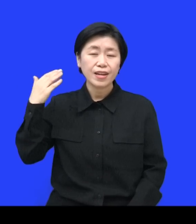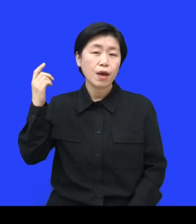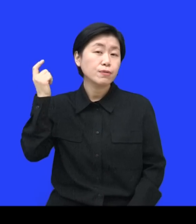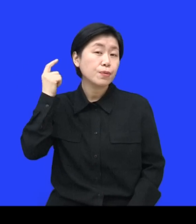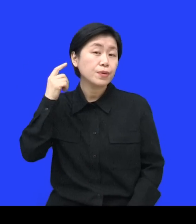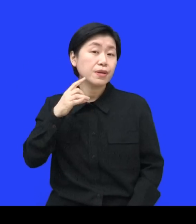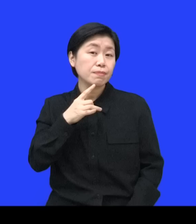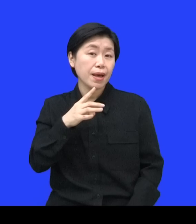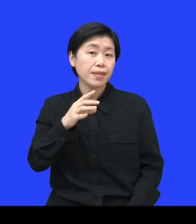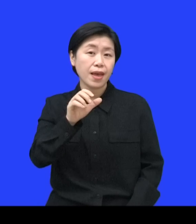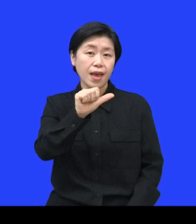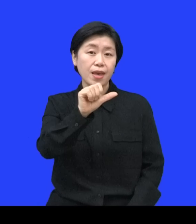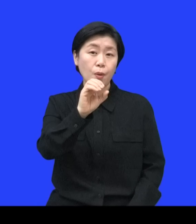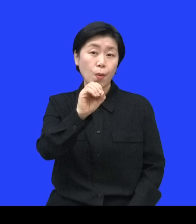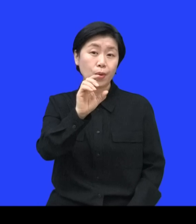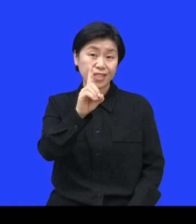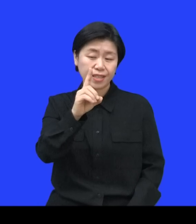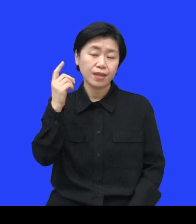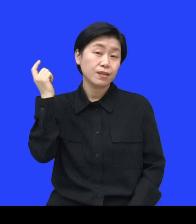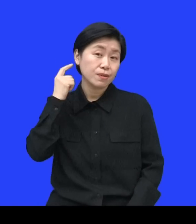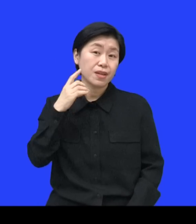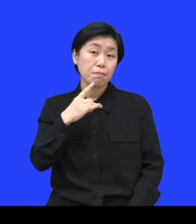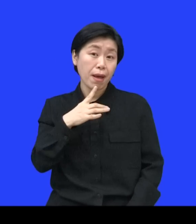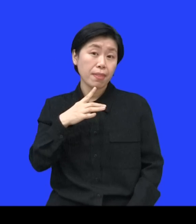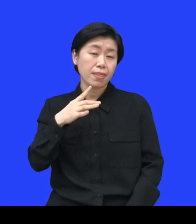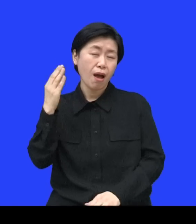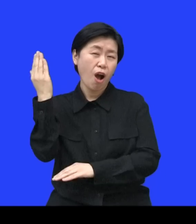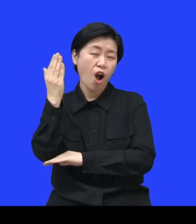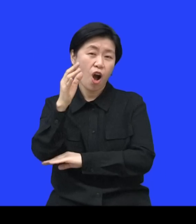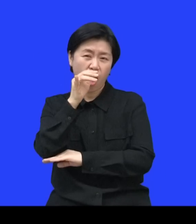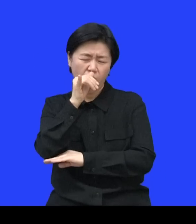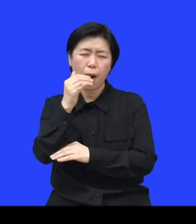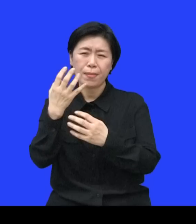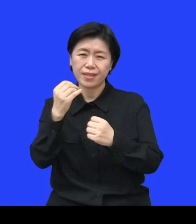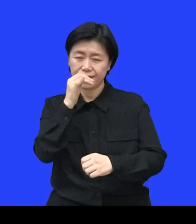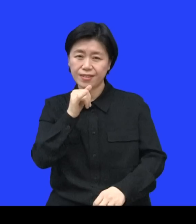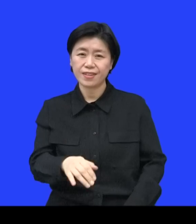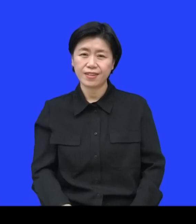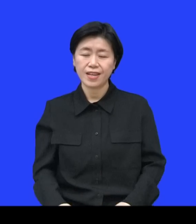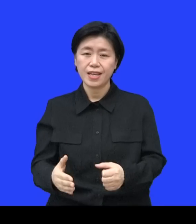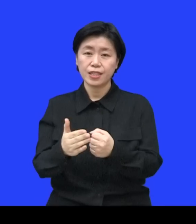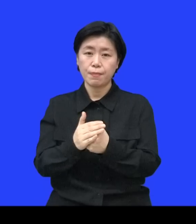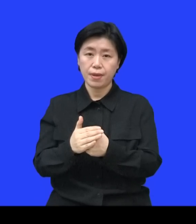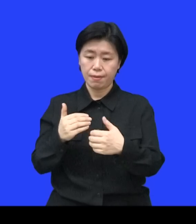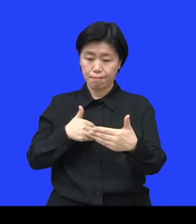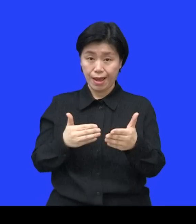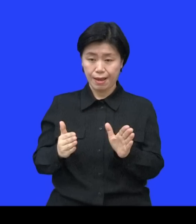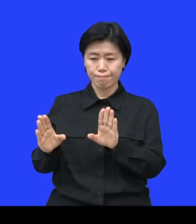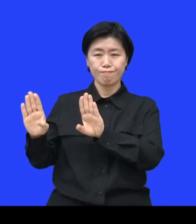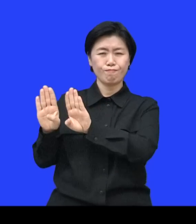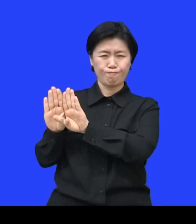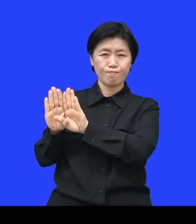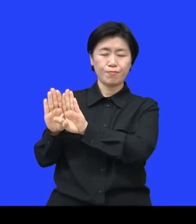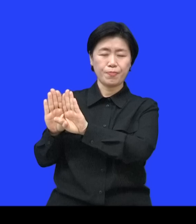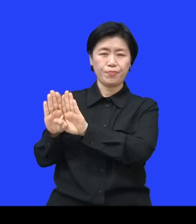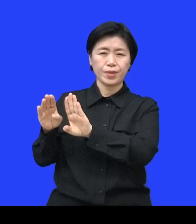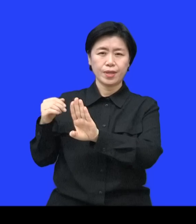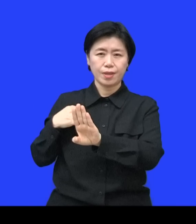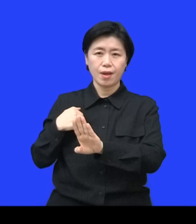인터넷에 오디오, 나오는데 방문을 닫고 엄마한테 공부하는 척을 해야 되겠는 거예요. 네. 근데 게임을 하고 싶잖아요.